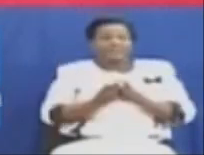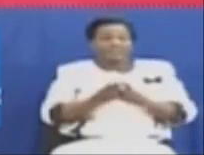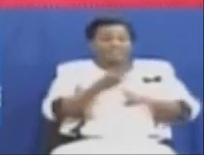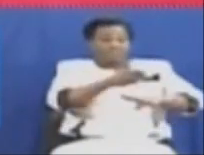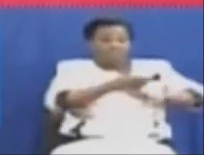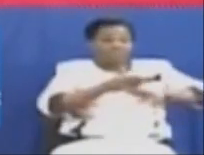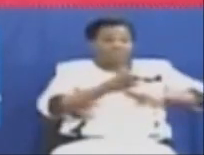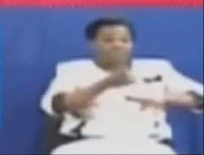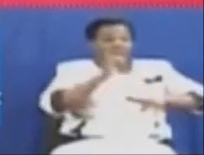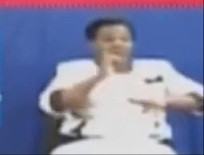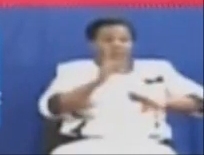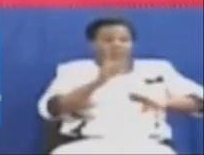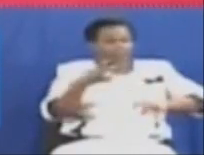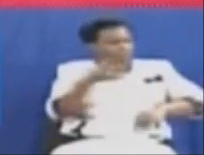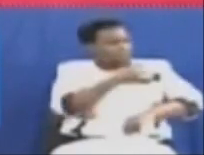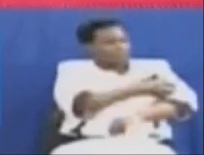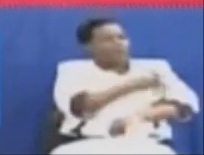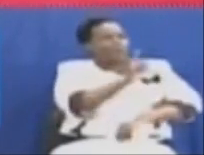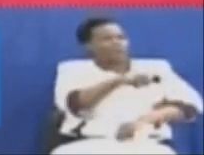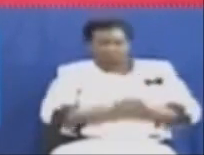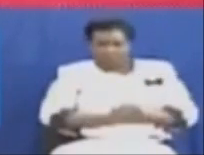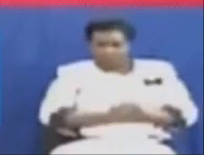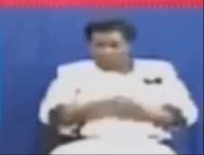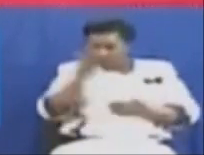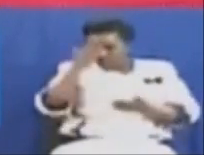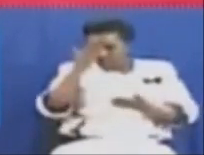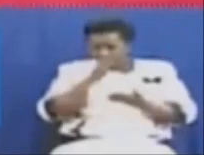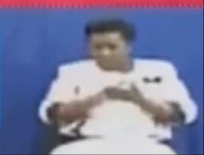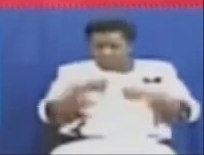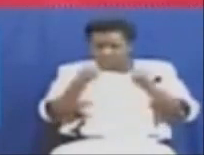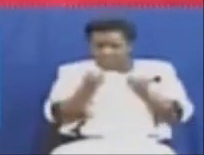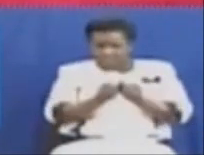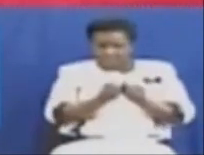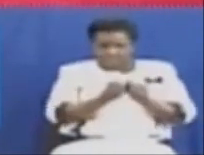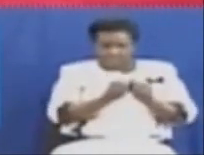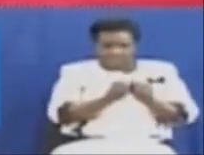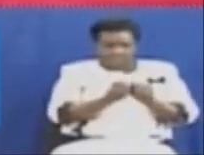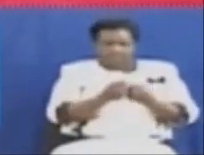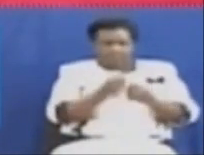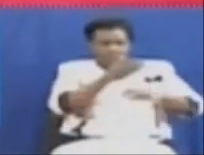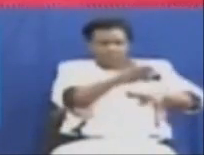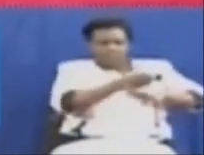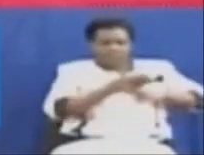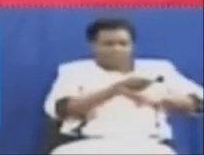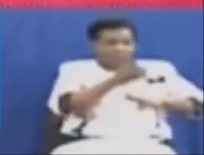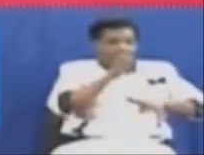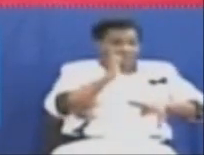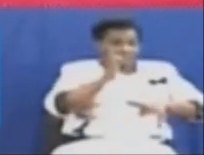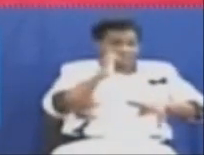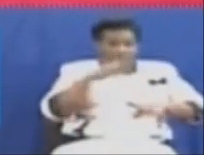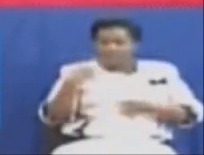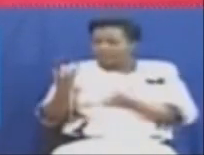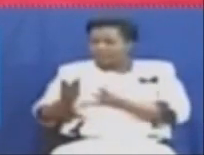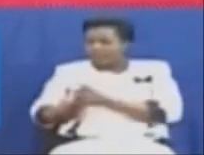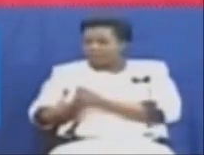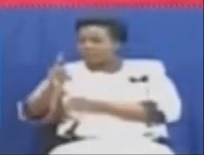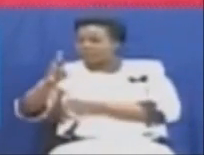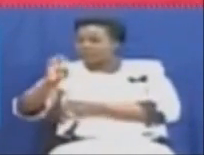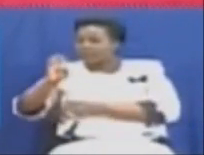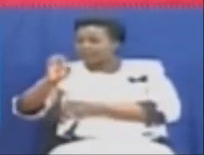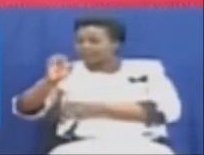mkandarasi akashindwa kukamilisha kazi yake vizuri, lakini tunahakikisha sisi ndani ya serikali mtiririko wa fedha za malipo kwa mkandarasi